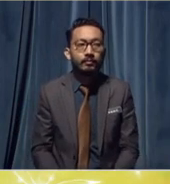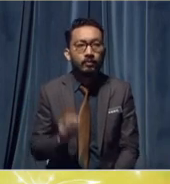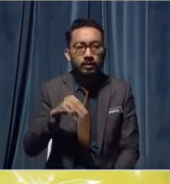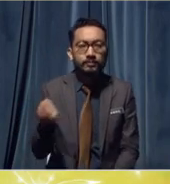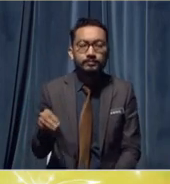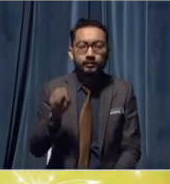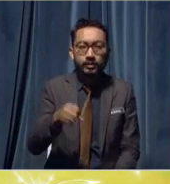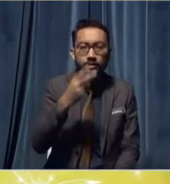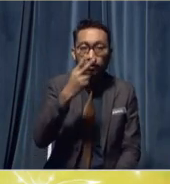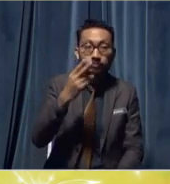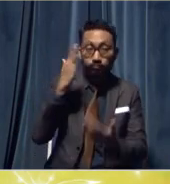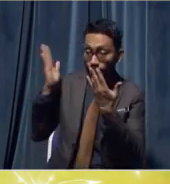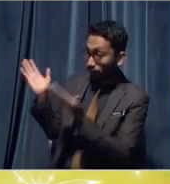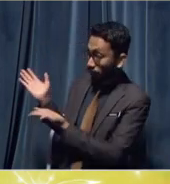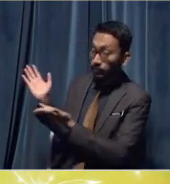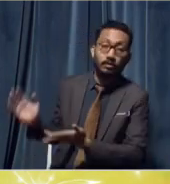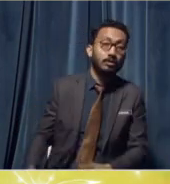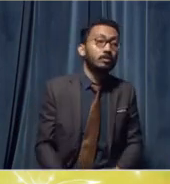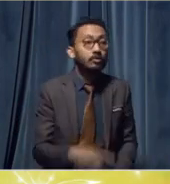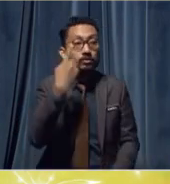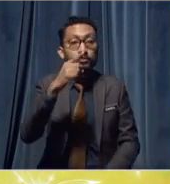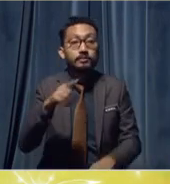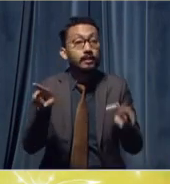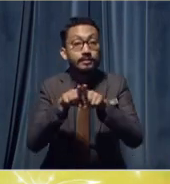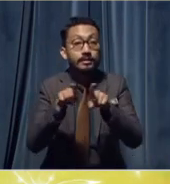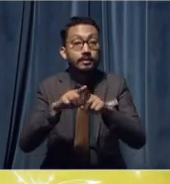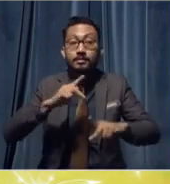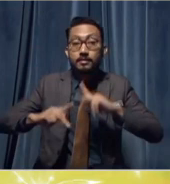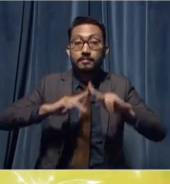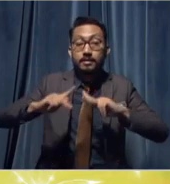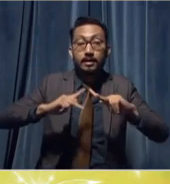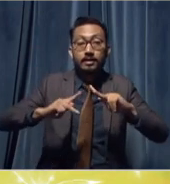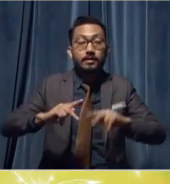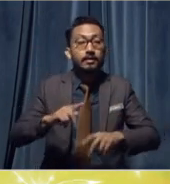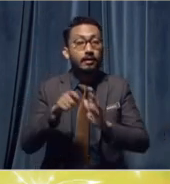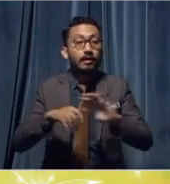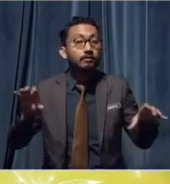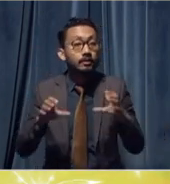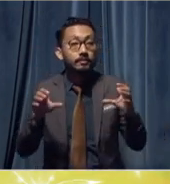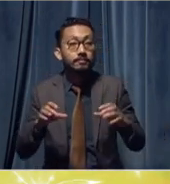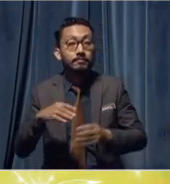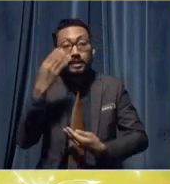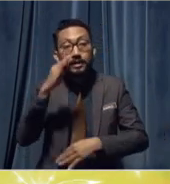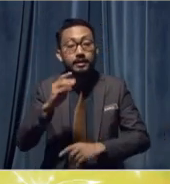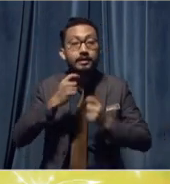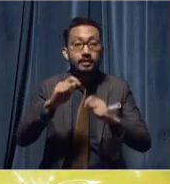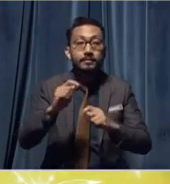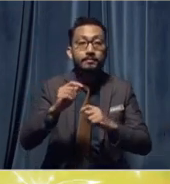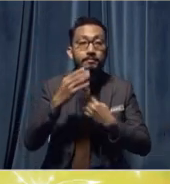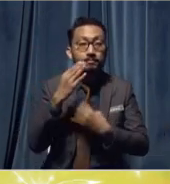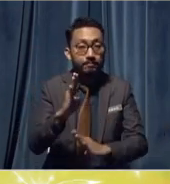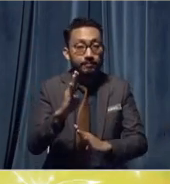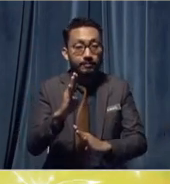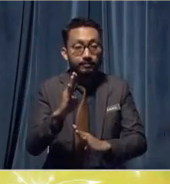Murid-murid faham? Murid-murid boleh lihat paparan untuk persamaan kimia yang terhasil